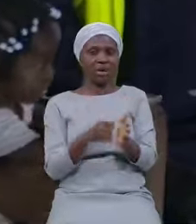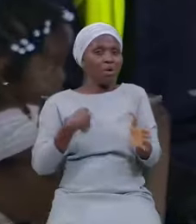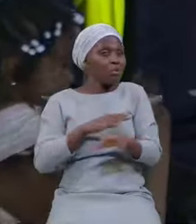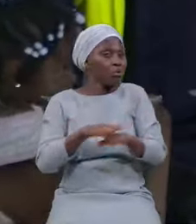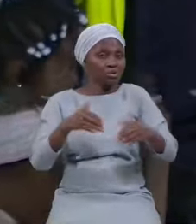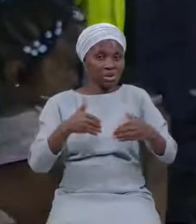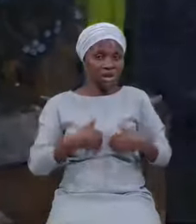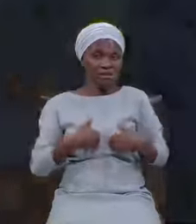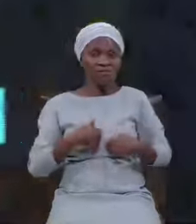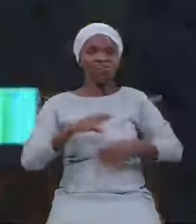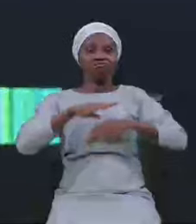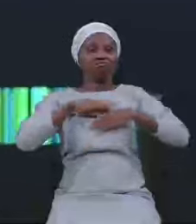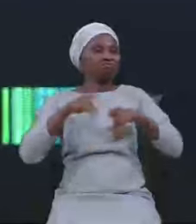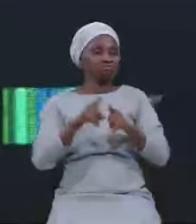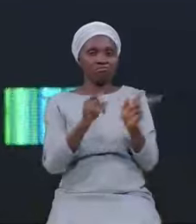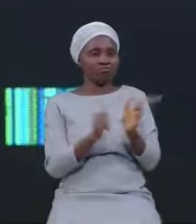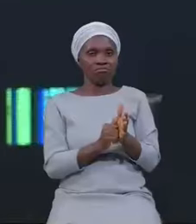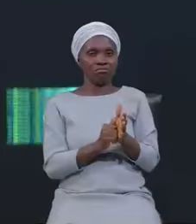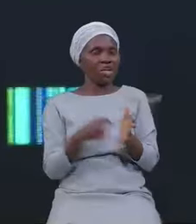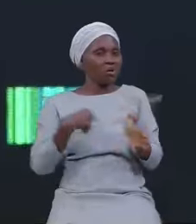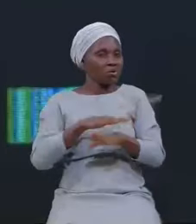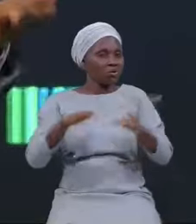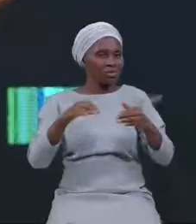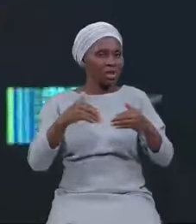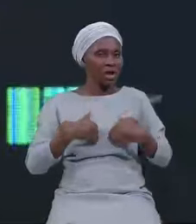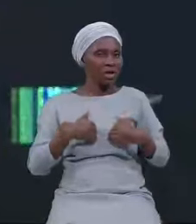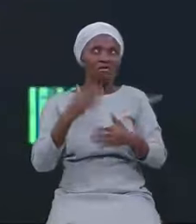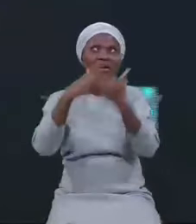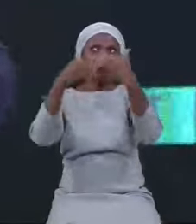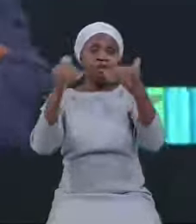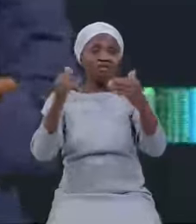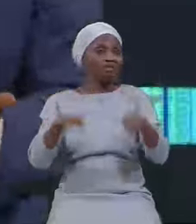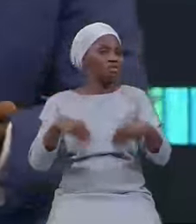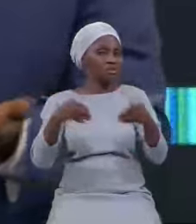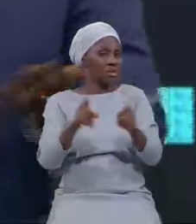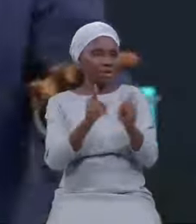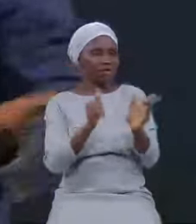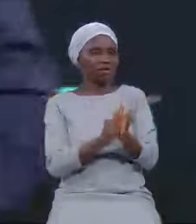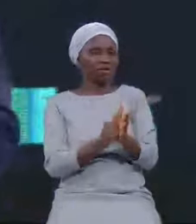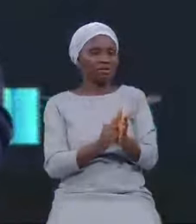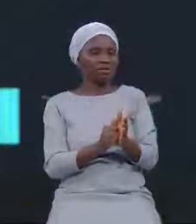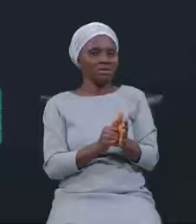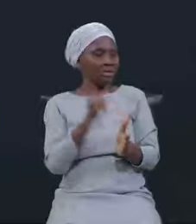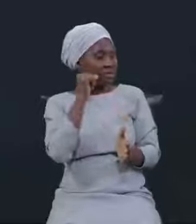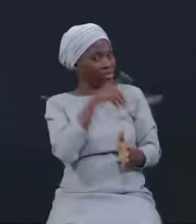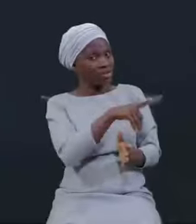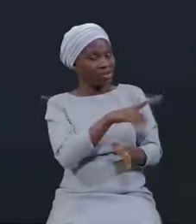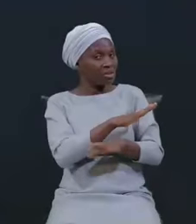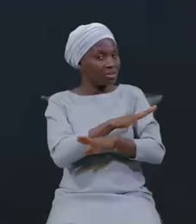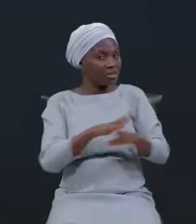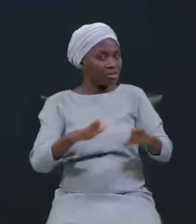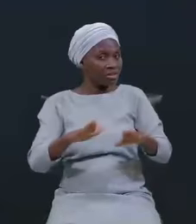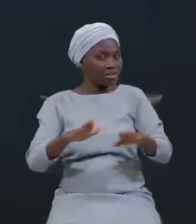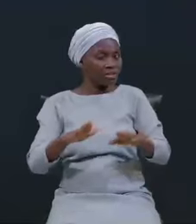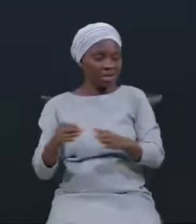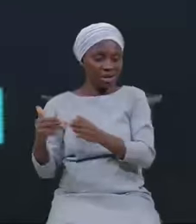les provisions célestes de cette manière. Et elle ne les a pas envoyées vers Pierre ou Jacques ou Jean. Elle ne les